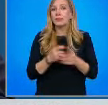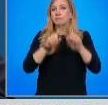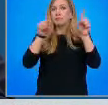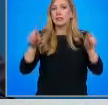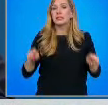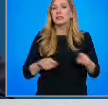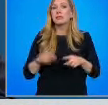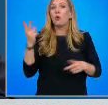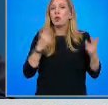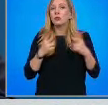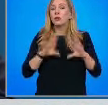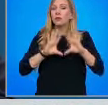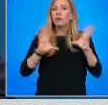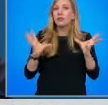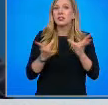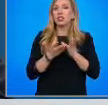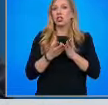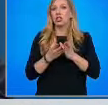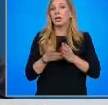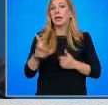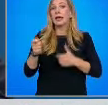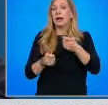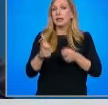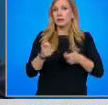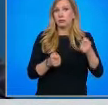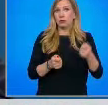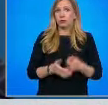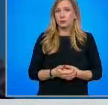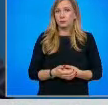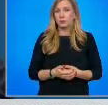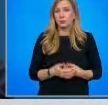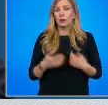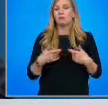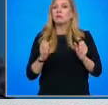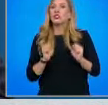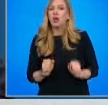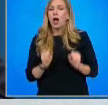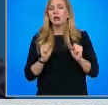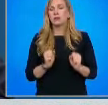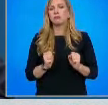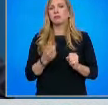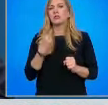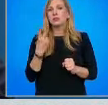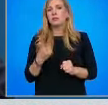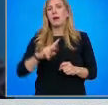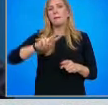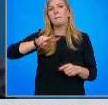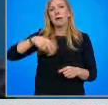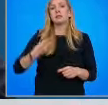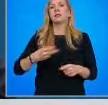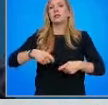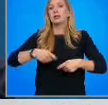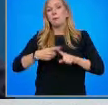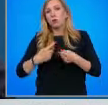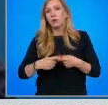споразумения от абсолютно всички кредитори за отпадане на лихвите. Чаках ги 2 месеца и половина да